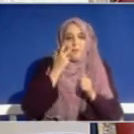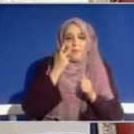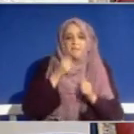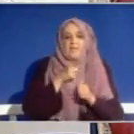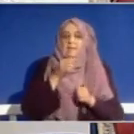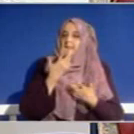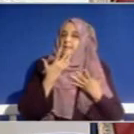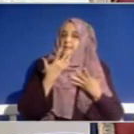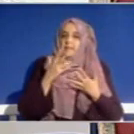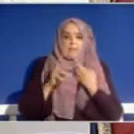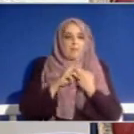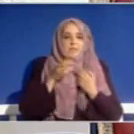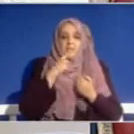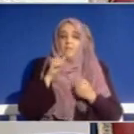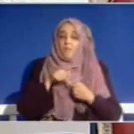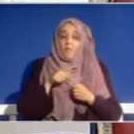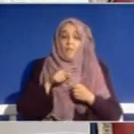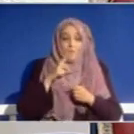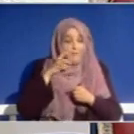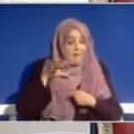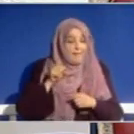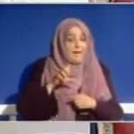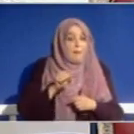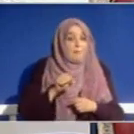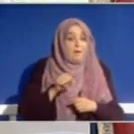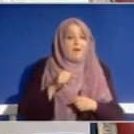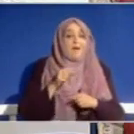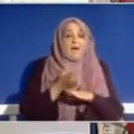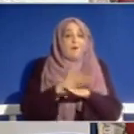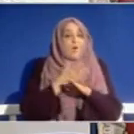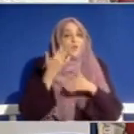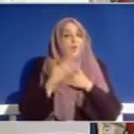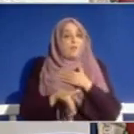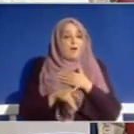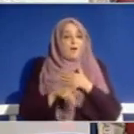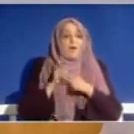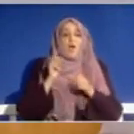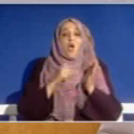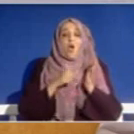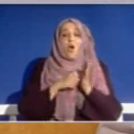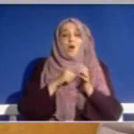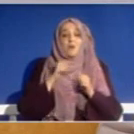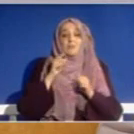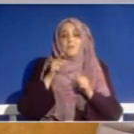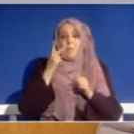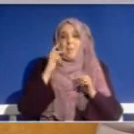قبل فوات الأوان، لأنه إذا غضب عليكم أبوكم غضب عليكم